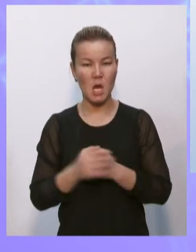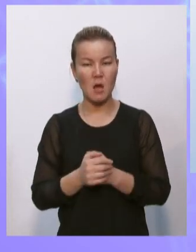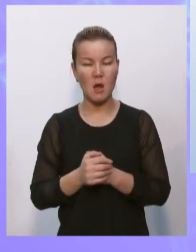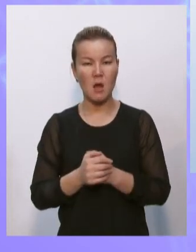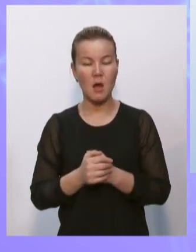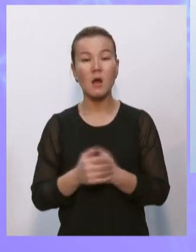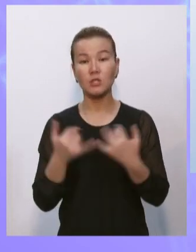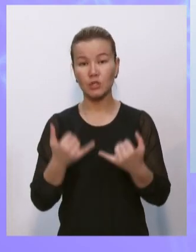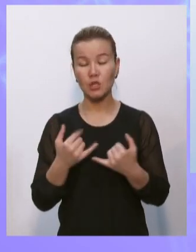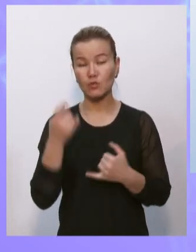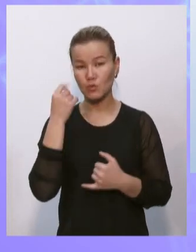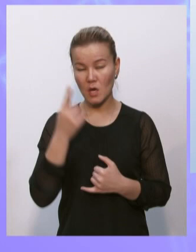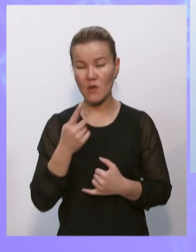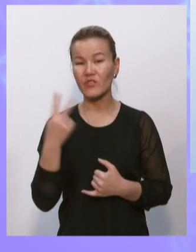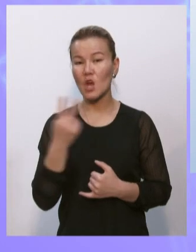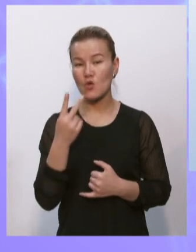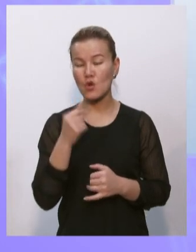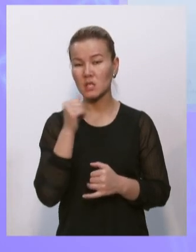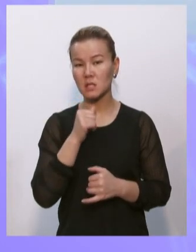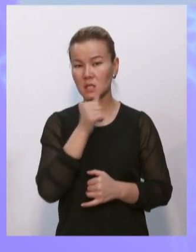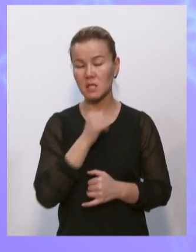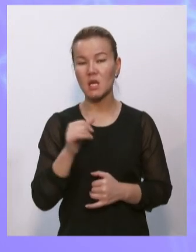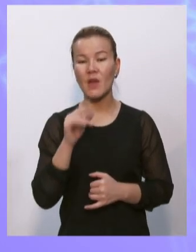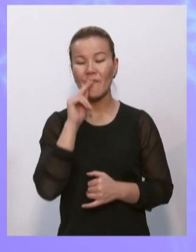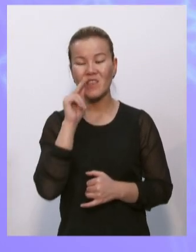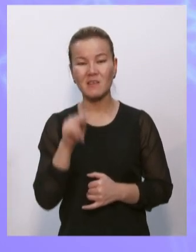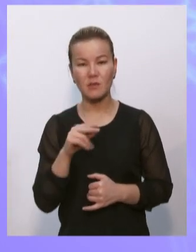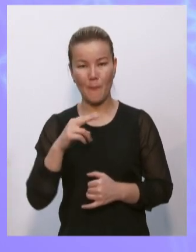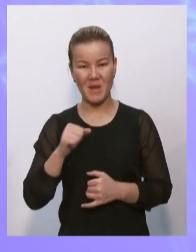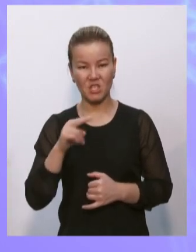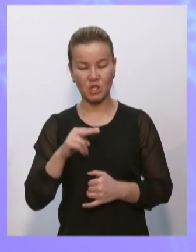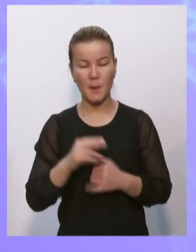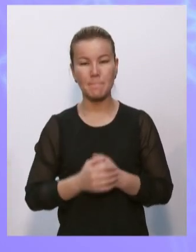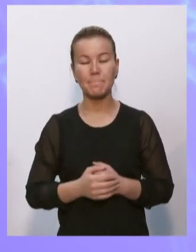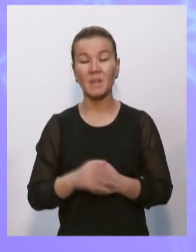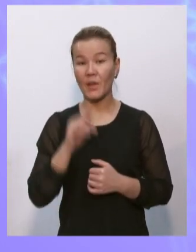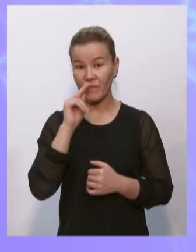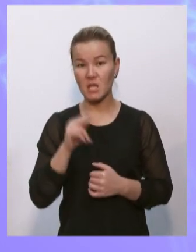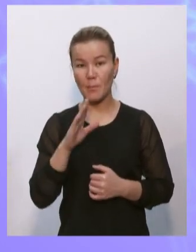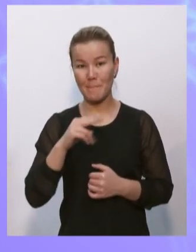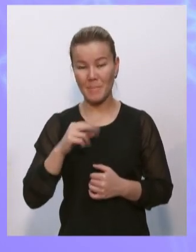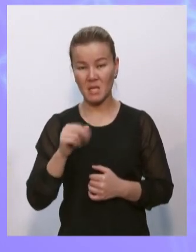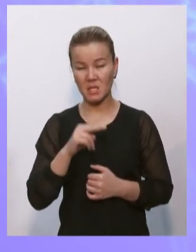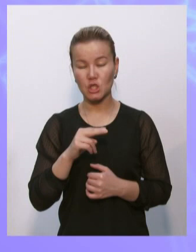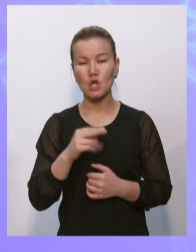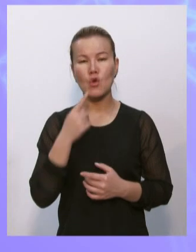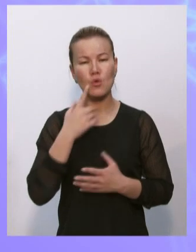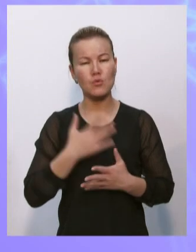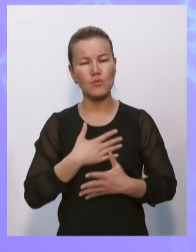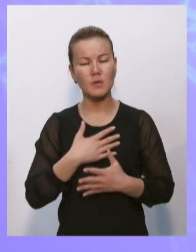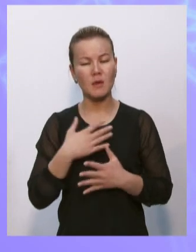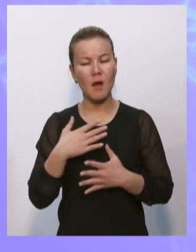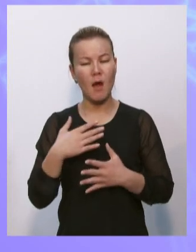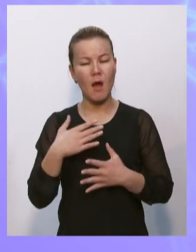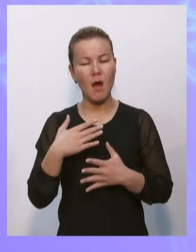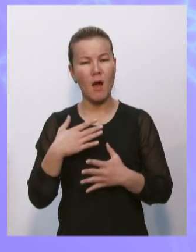А сейчас узнаем второй секрет винительного падежа. Винительный падеж любит